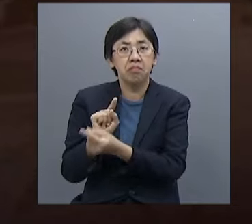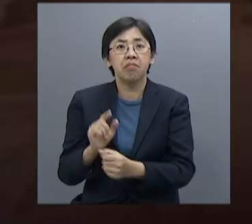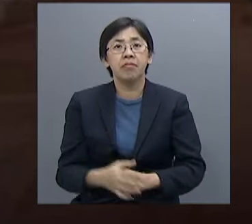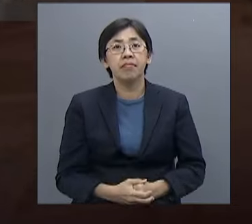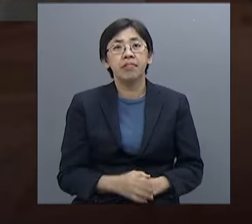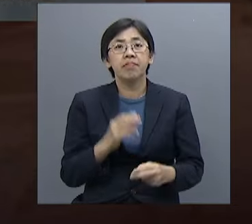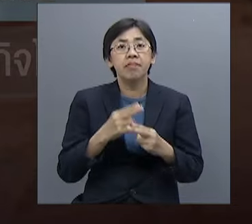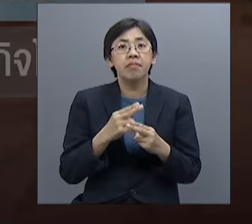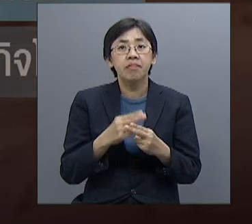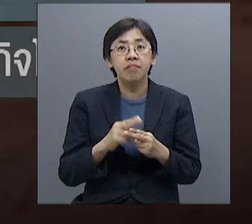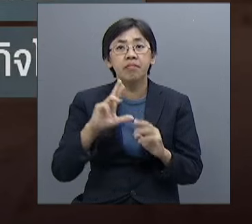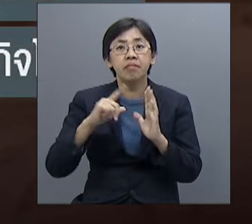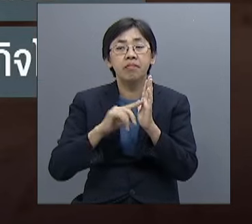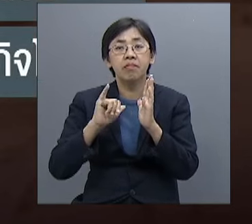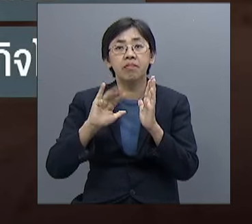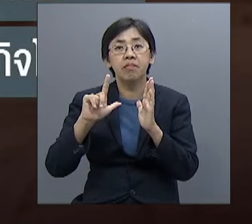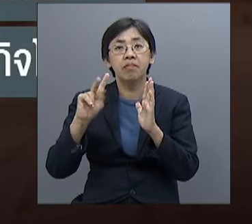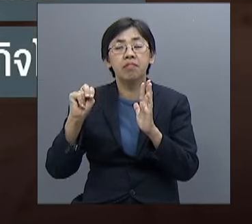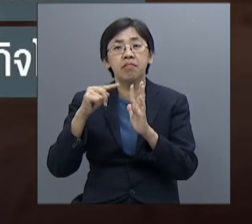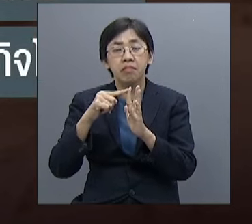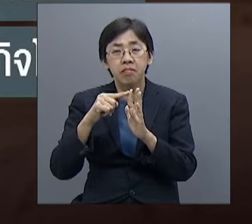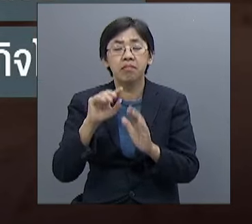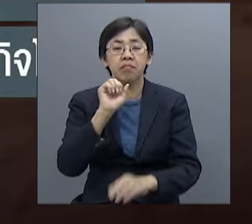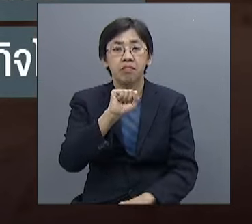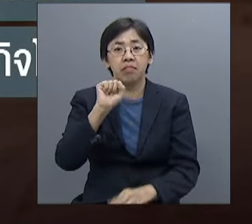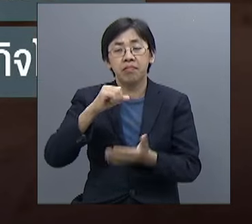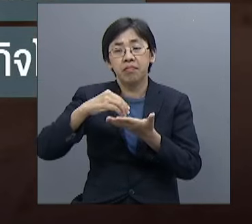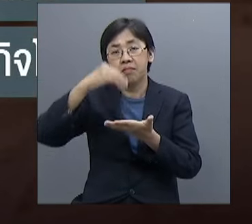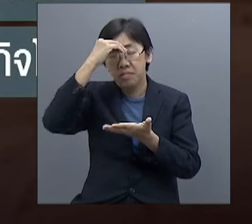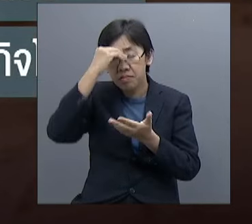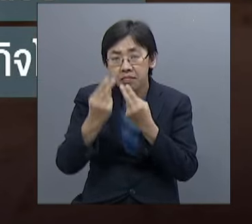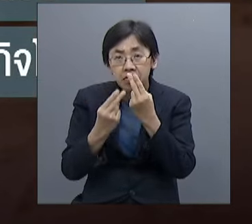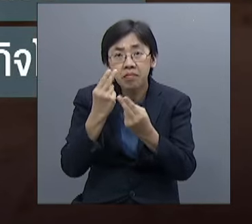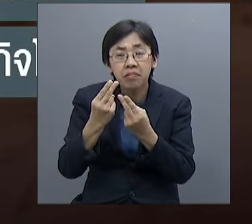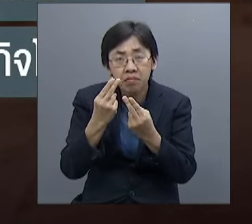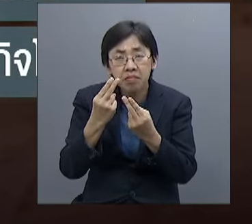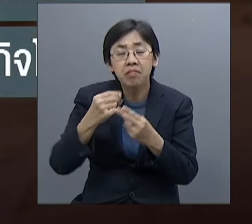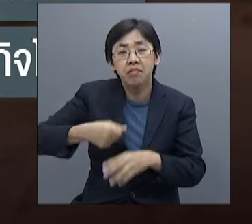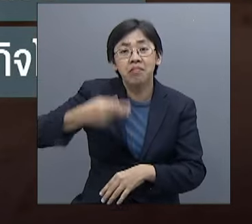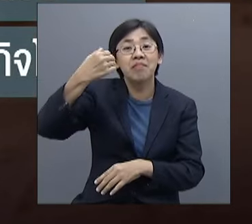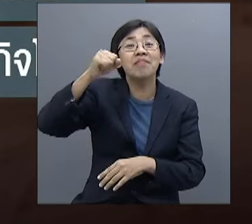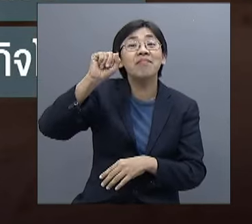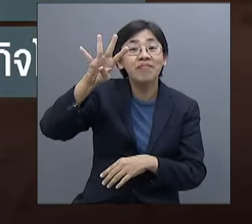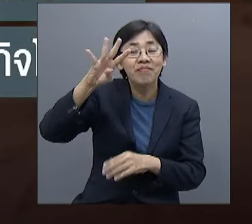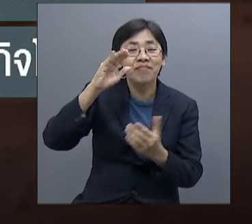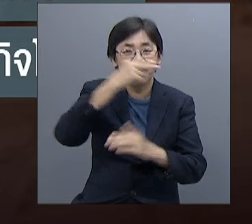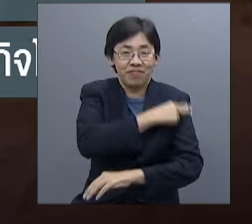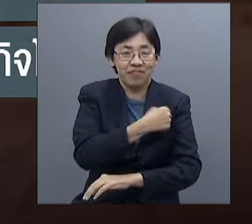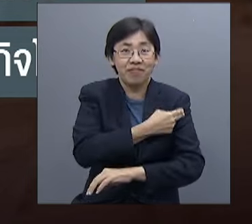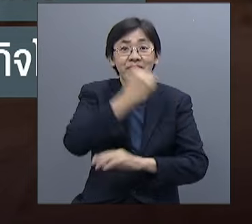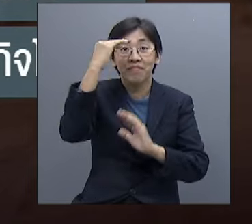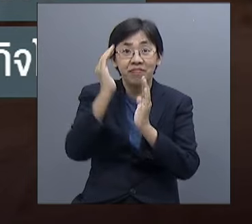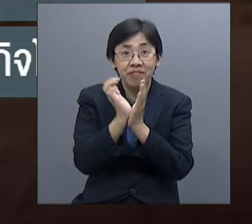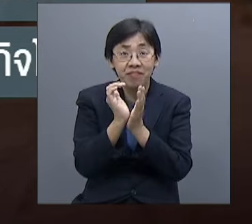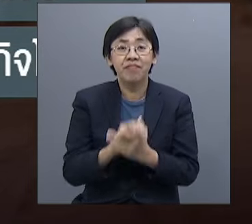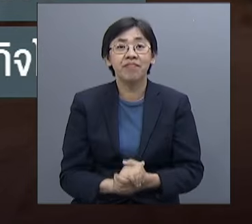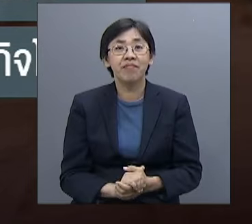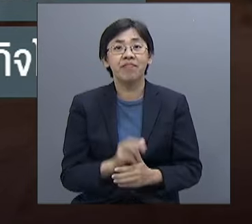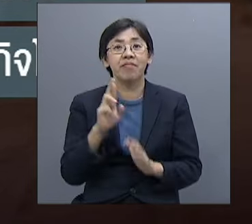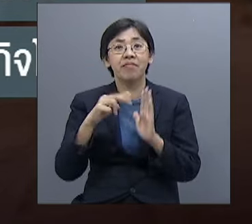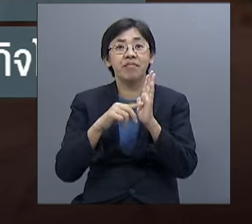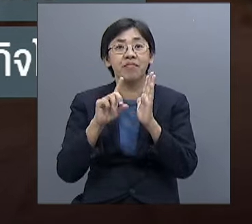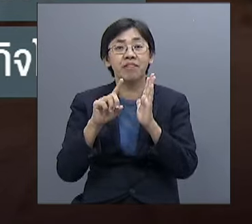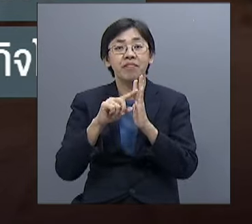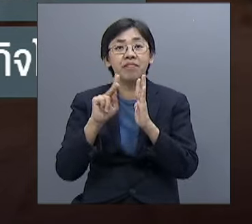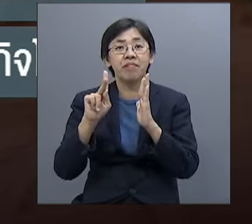ชัยชนะเดชเดโชส.ส.ที่จะไปศึกษาดูงานชั้น14โรงพยาบาลตำรวจแล้วนะคะนางสาวรัตน์ก้าวสุ